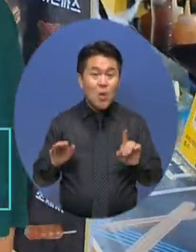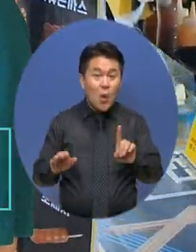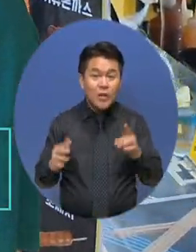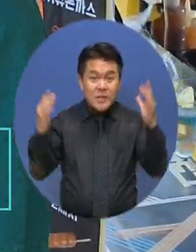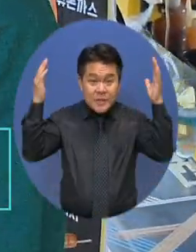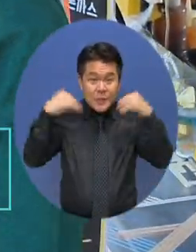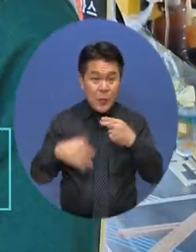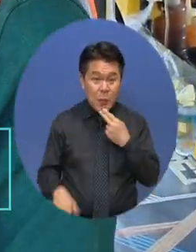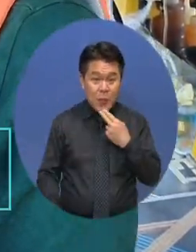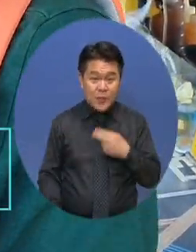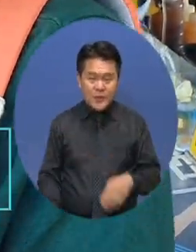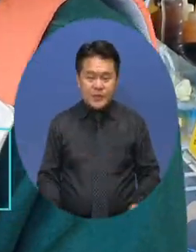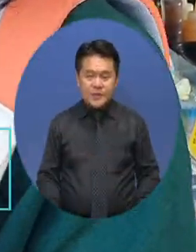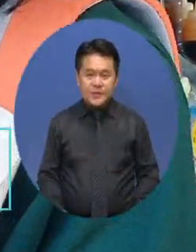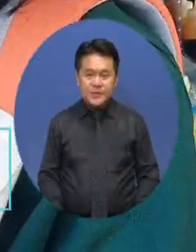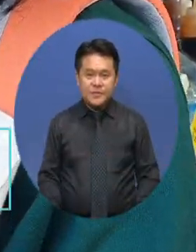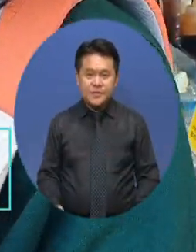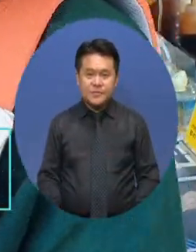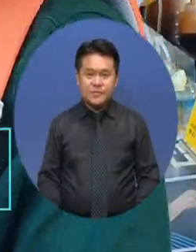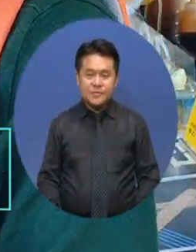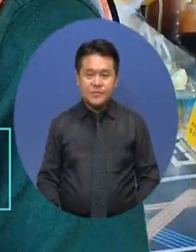덥진 않으세요?